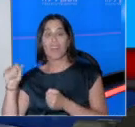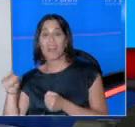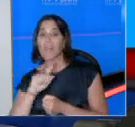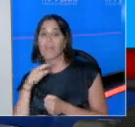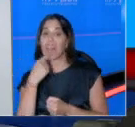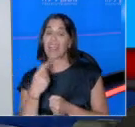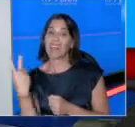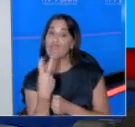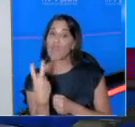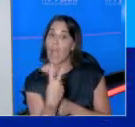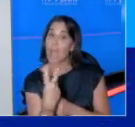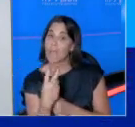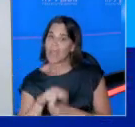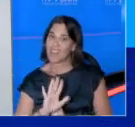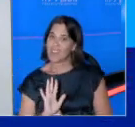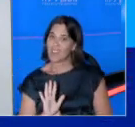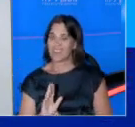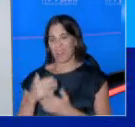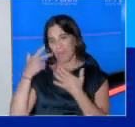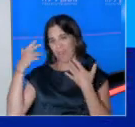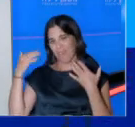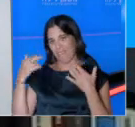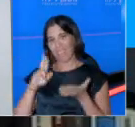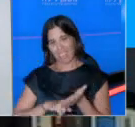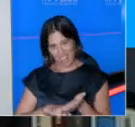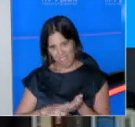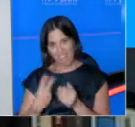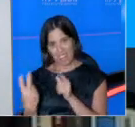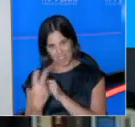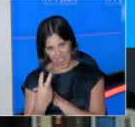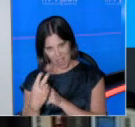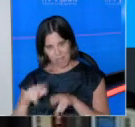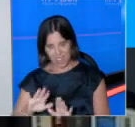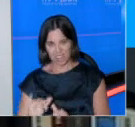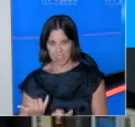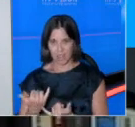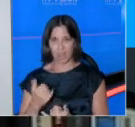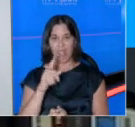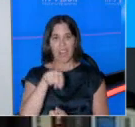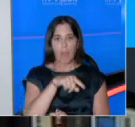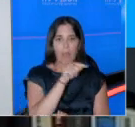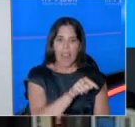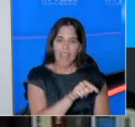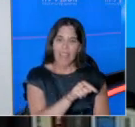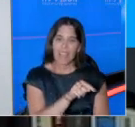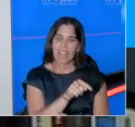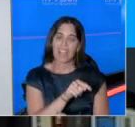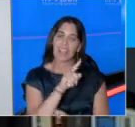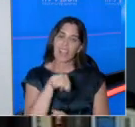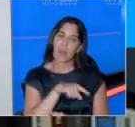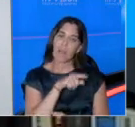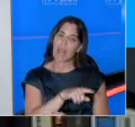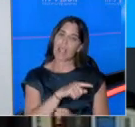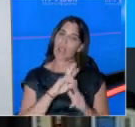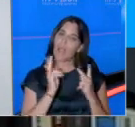להגיד אחד מהשניים. ברור, תשמע, נכון, נכון, אחד מהשניים, זמלק, אבל זה, לא, זמלק זה הקבוצה